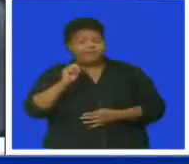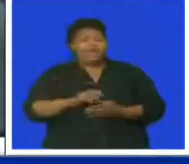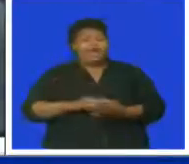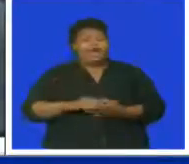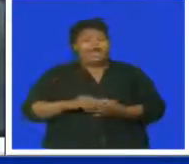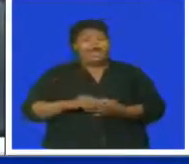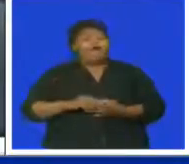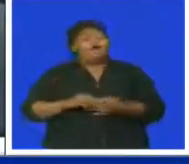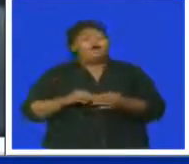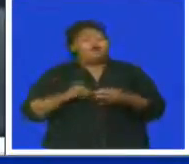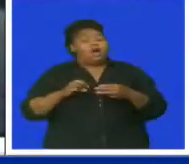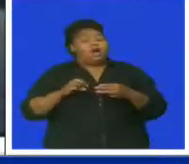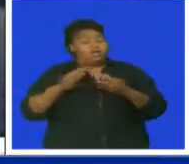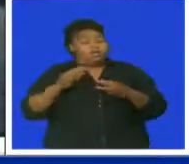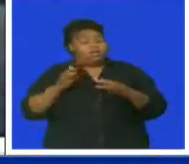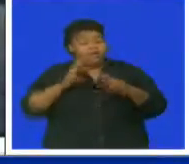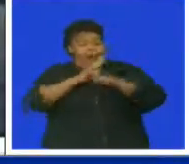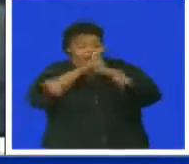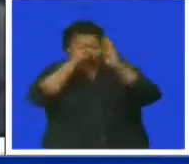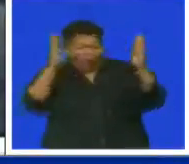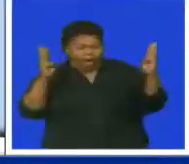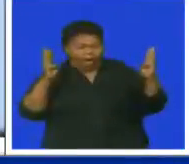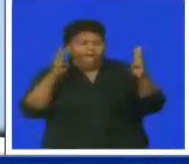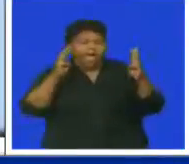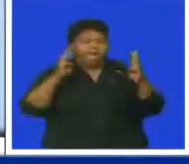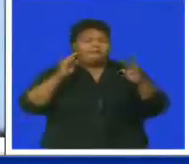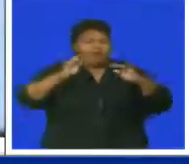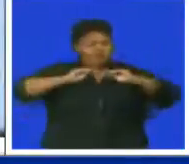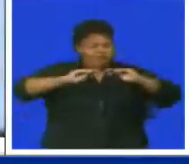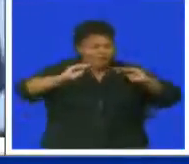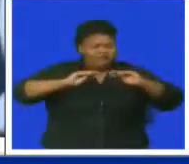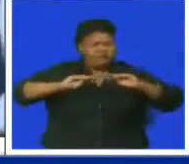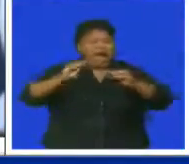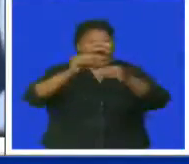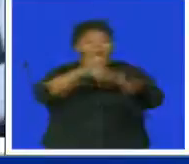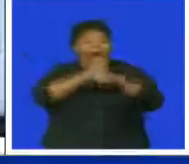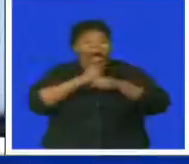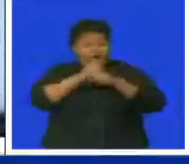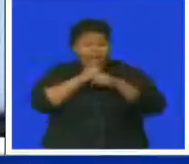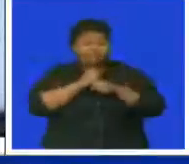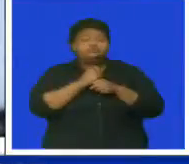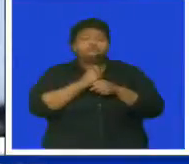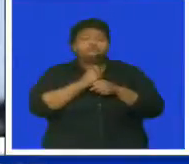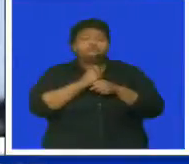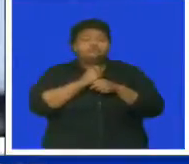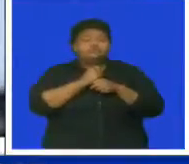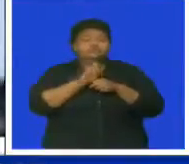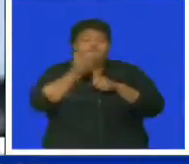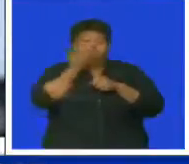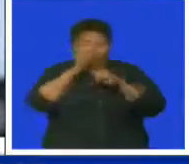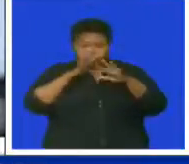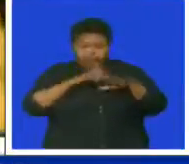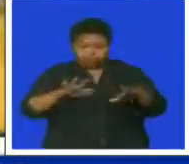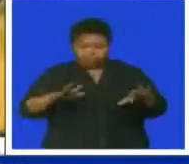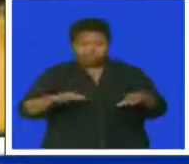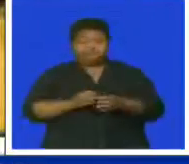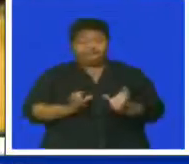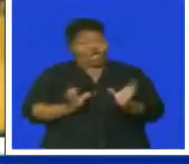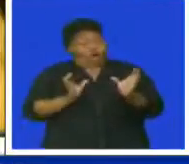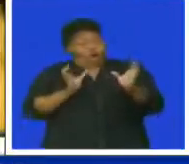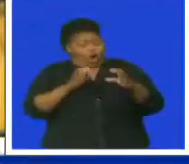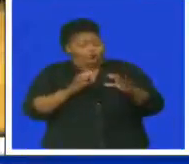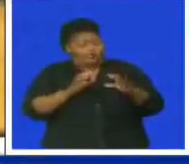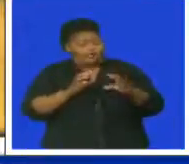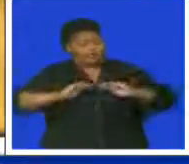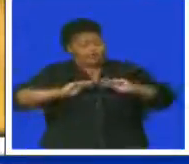lobucala lobunjengalobu buphele nya lapha eveni. Libandla lelifundzisa ngalobucala liyachubeka nokufundzisa abafundzi